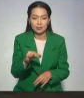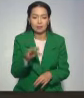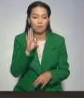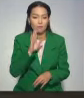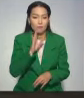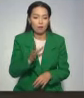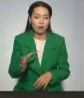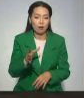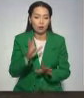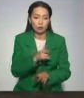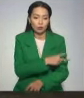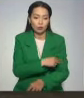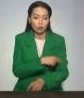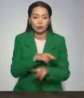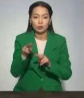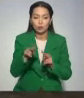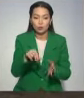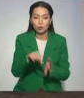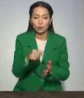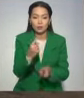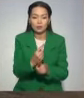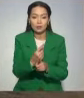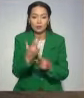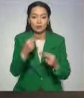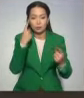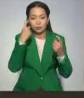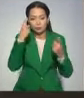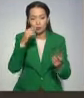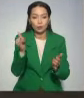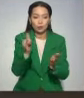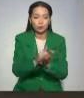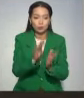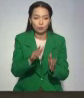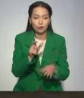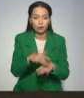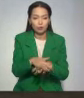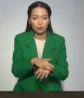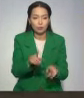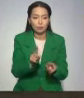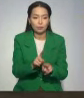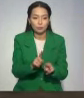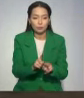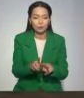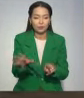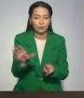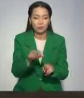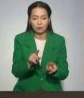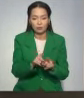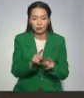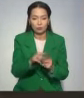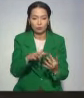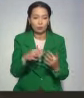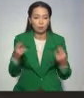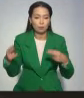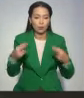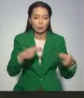полиции даже на тех участках где не запрещающих знаков потому что смельчаки прокладывают дорогу в обход постов к слову